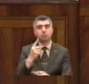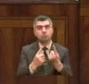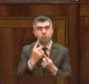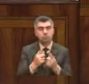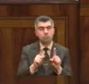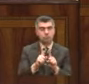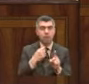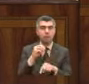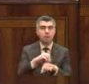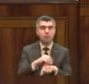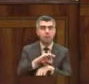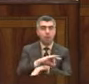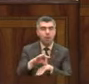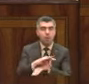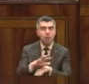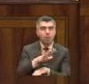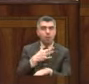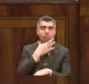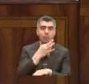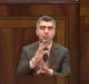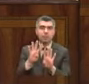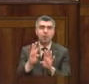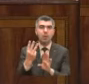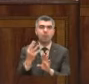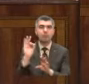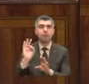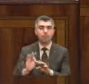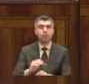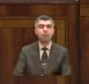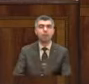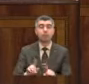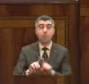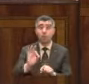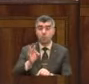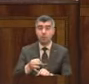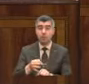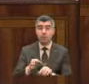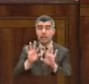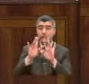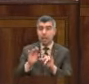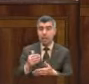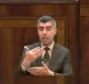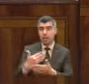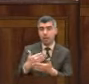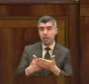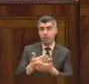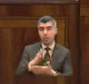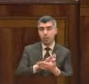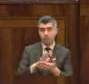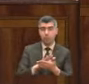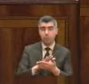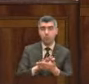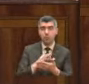بمثاليه الاداره وصلنا ل 38%. طبعا نحن ملزمون بتقديم واحد التقرير كيتسمى ما يسمى بالتقرير